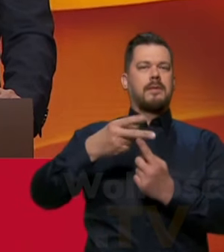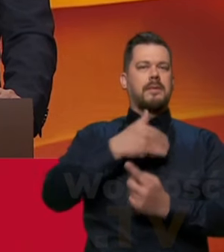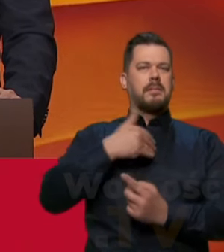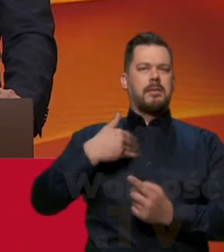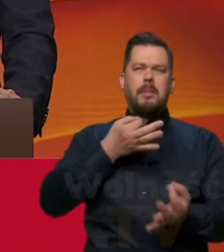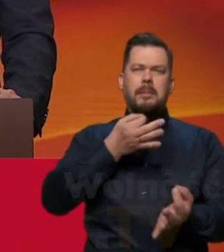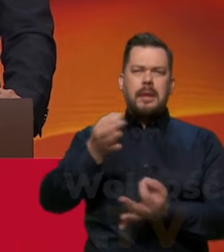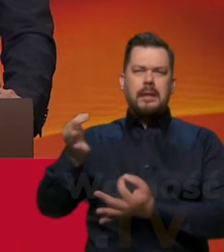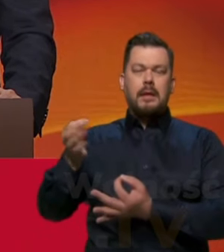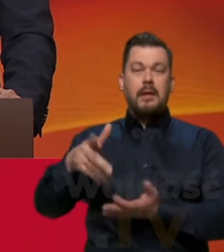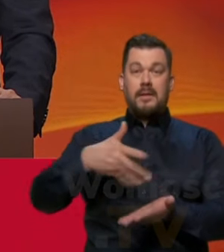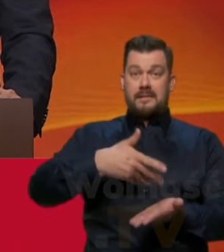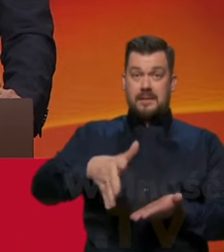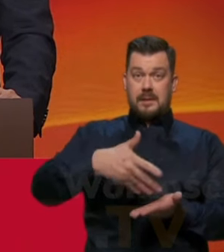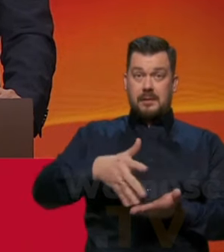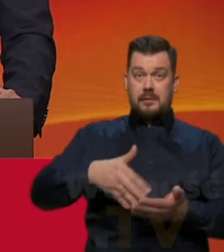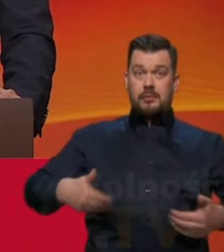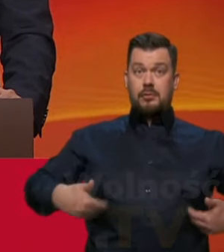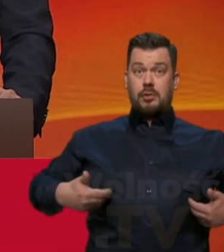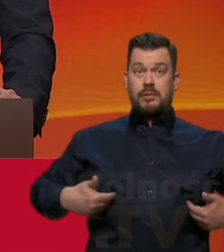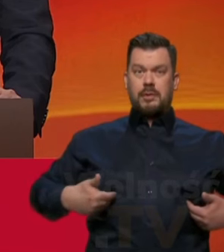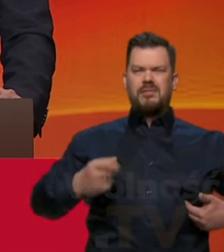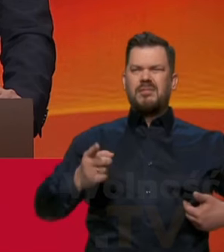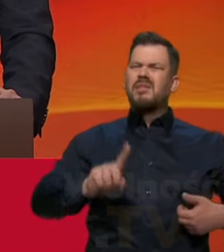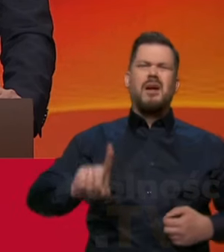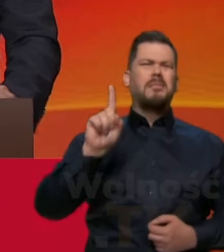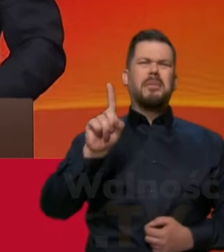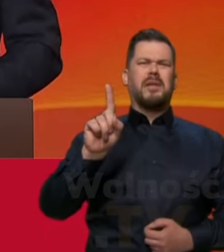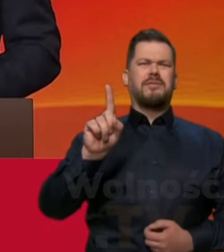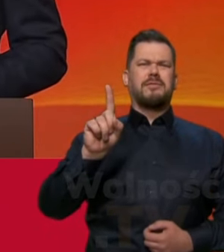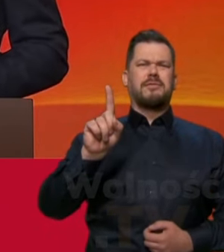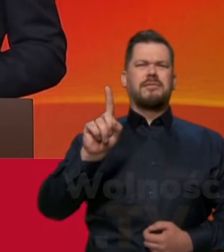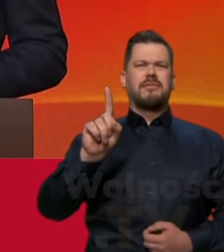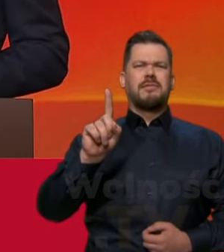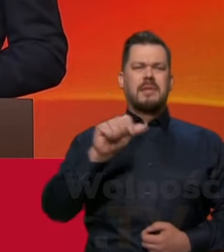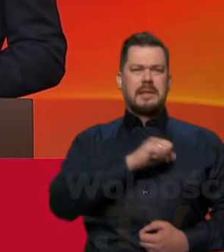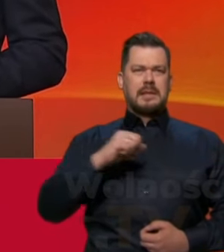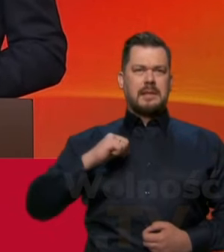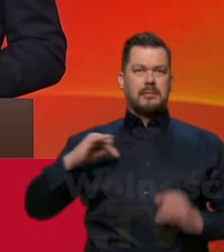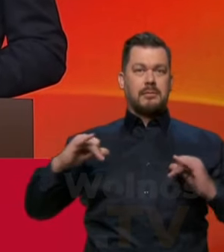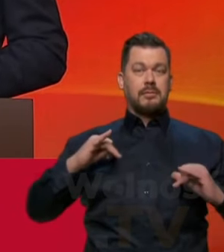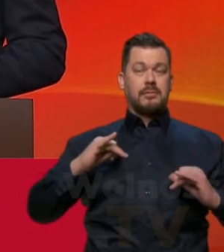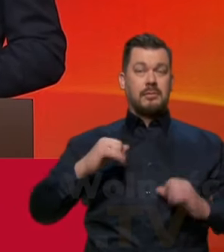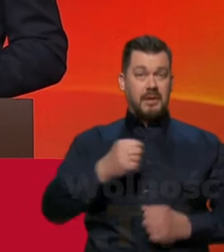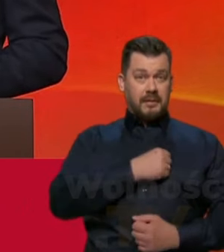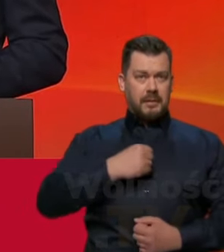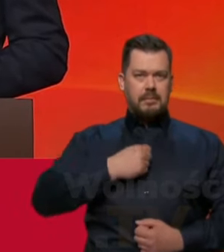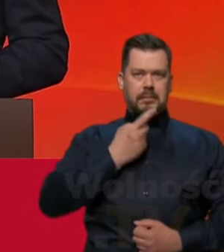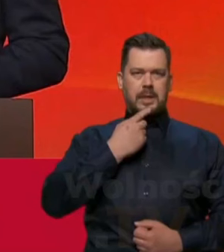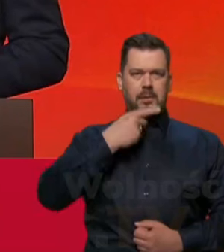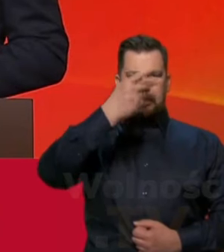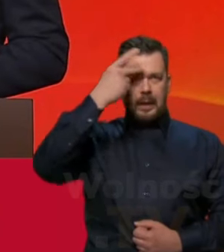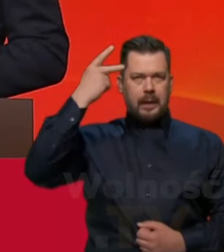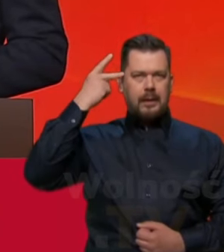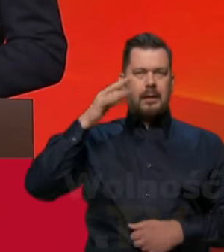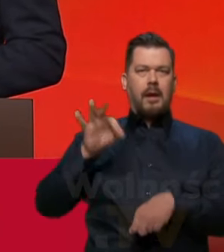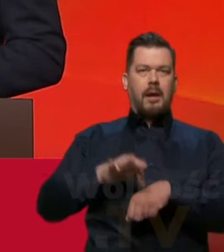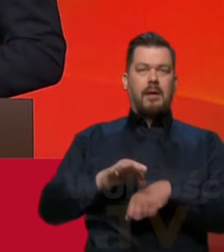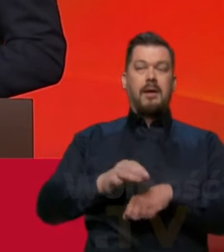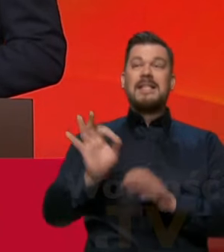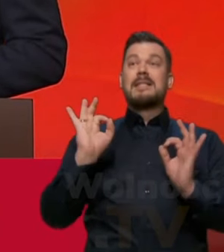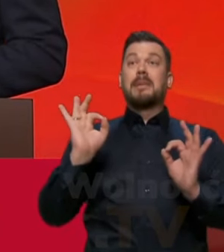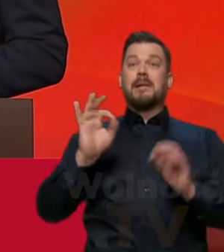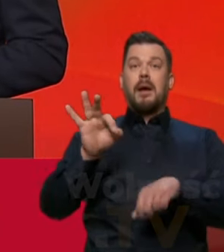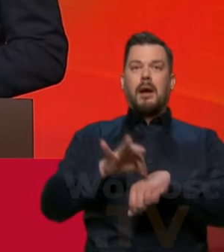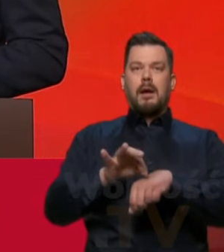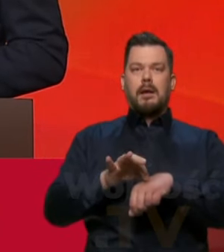Polskiej wydatki na zdrowie powinny być priorytetem samorządu. W Warszawie brakuje pielęgniarek i lekarzy, a na wizytę u specjalisty czeka